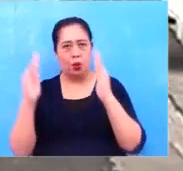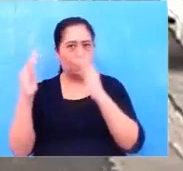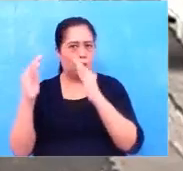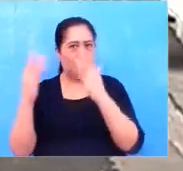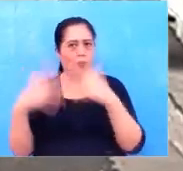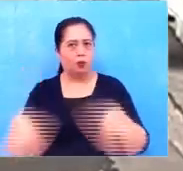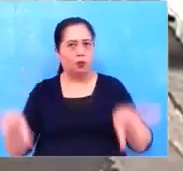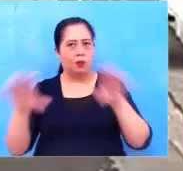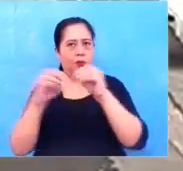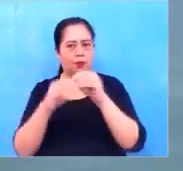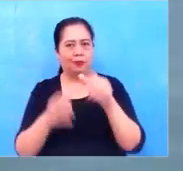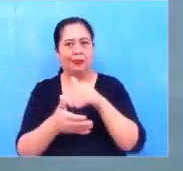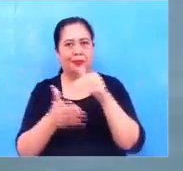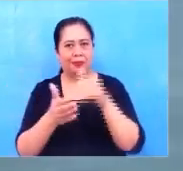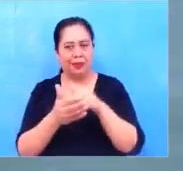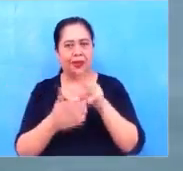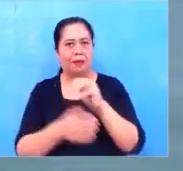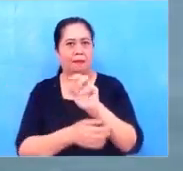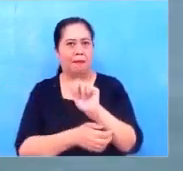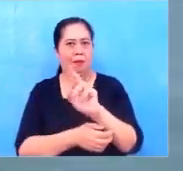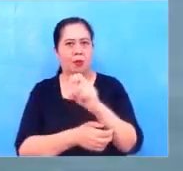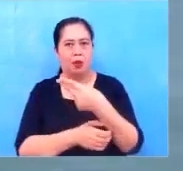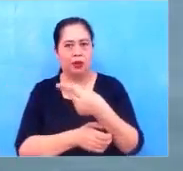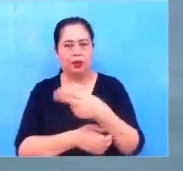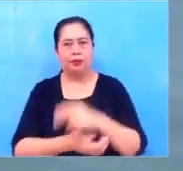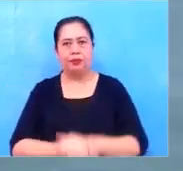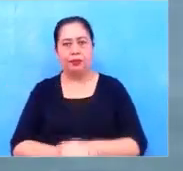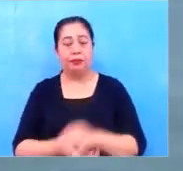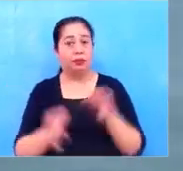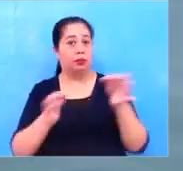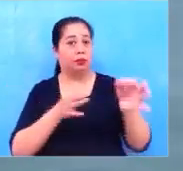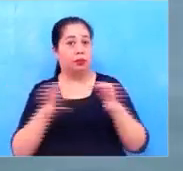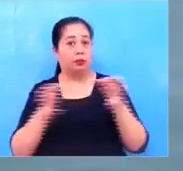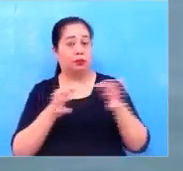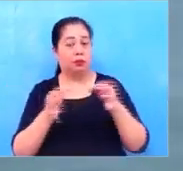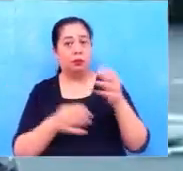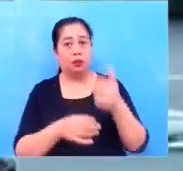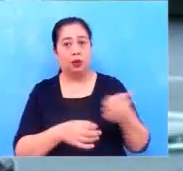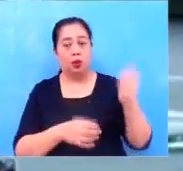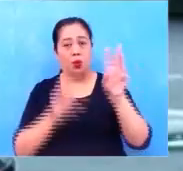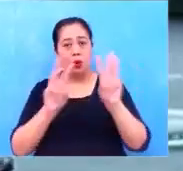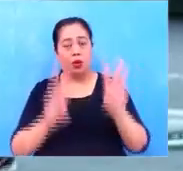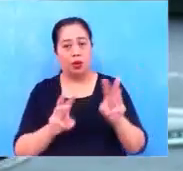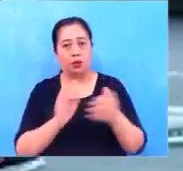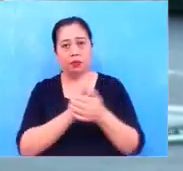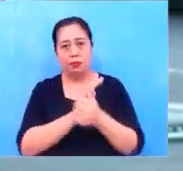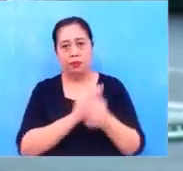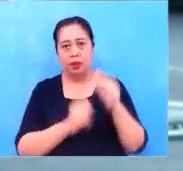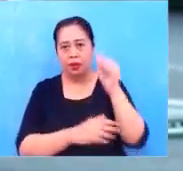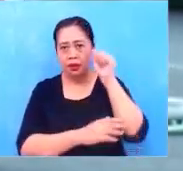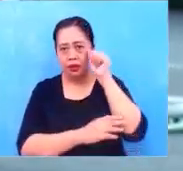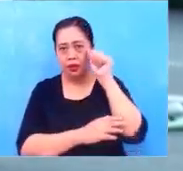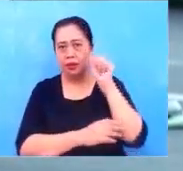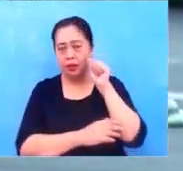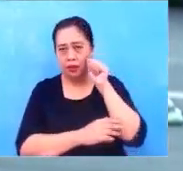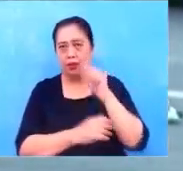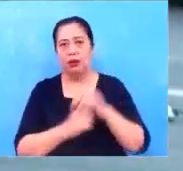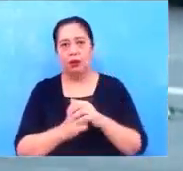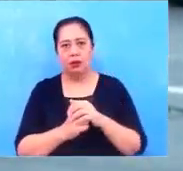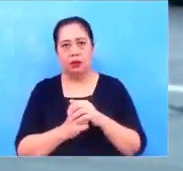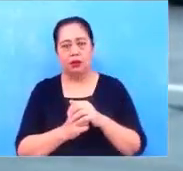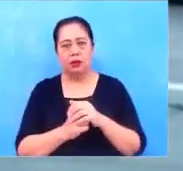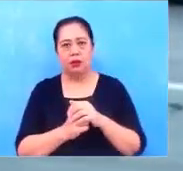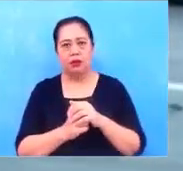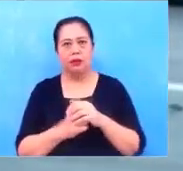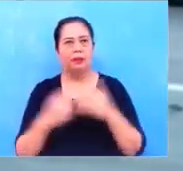sa gitna ng Marso. Paliwanag ni PAGASA Weather Specialist na si Alzar Aurelio. Meron